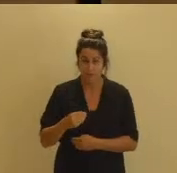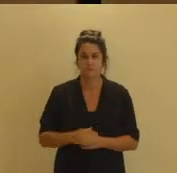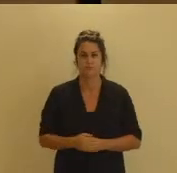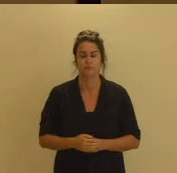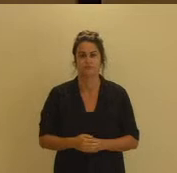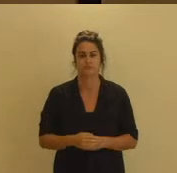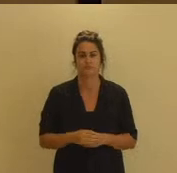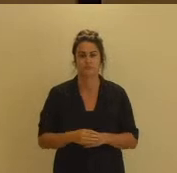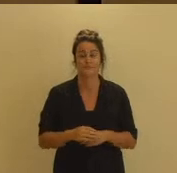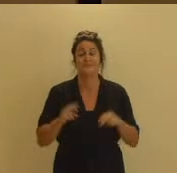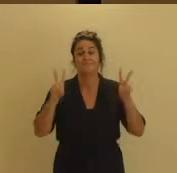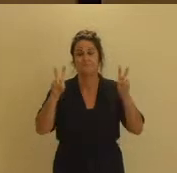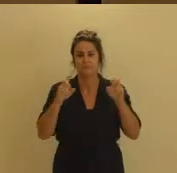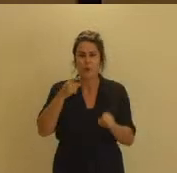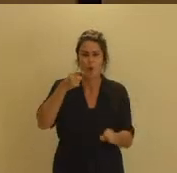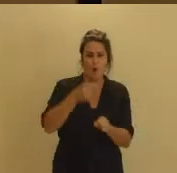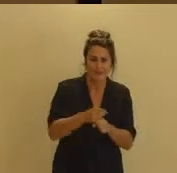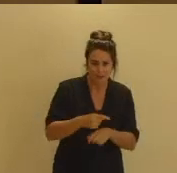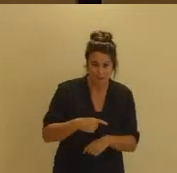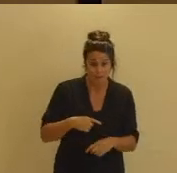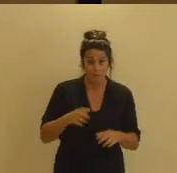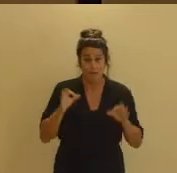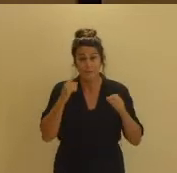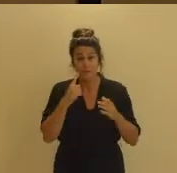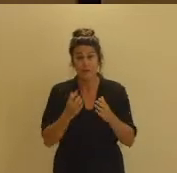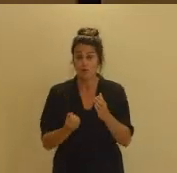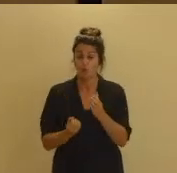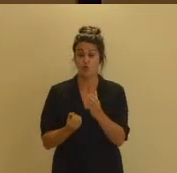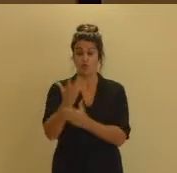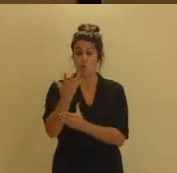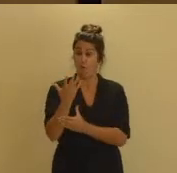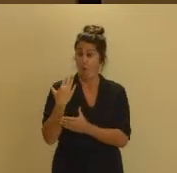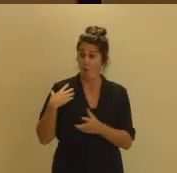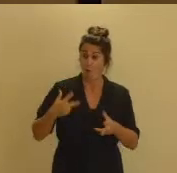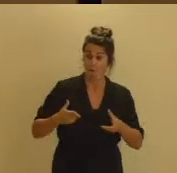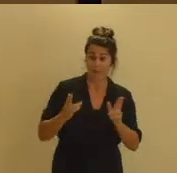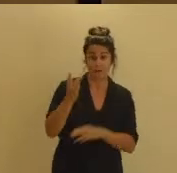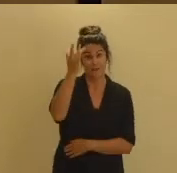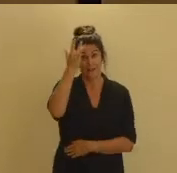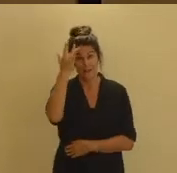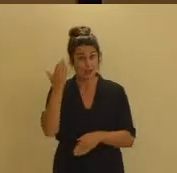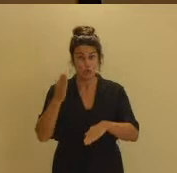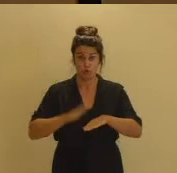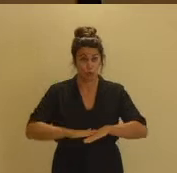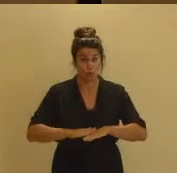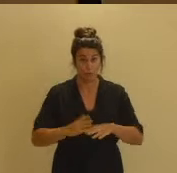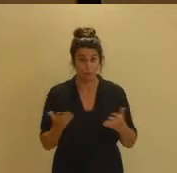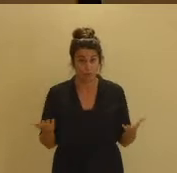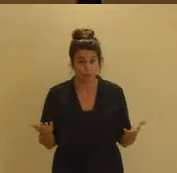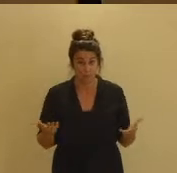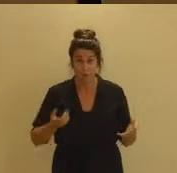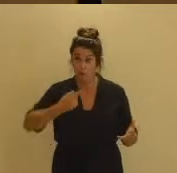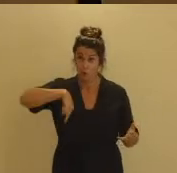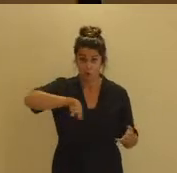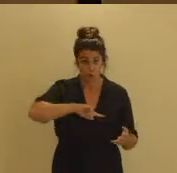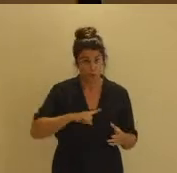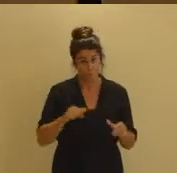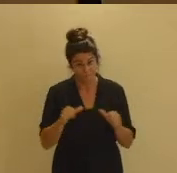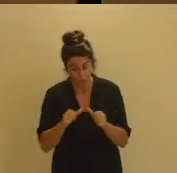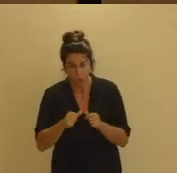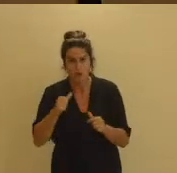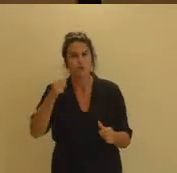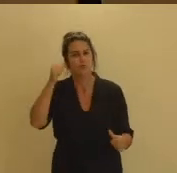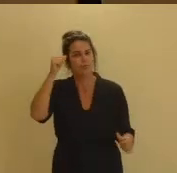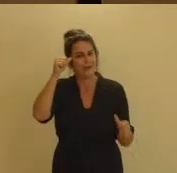citation. Comme si quelque chose de nouveau était apparu pendant l'été, alors qu'en fait, nous n'avons fait que rappeler